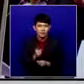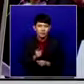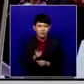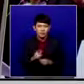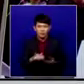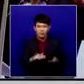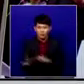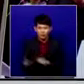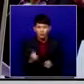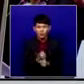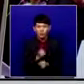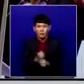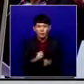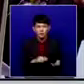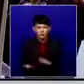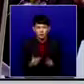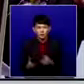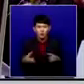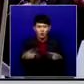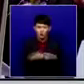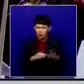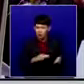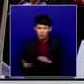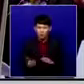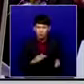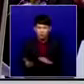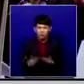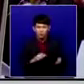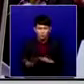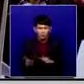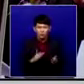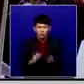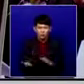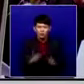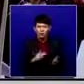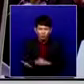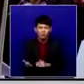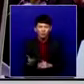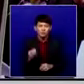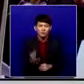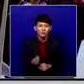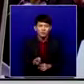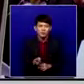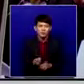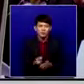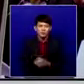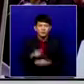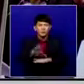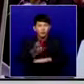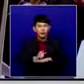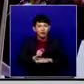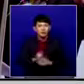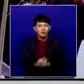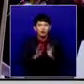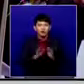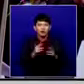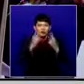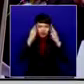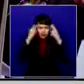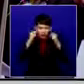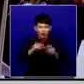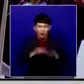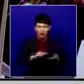วทีมเศรษฐกิจชุดเดิมที่ล้มเหลวล้มเหลวแล้วล้มเหลวอีกท่านประธานครับฝากถึงนายกด้วยล้มเห